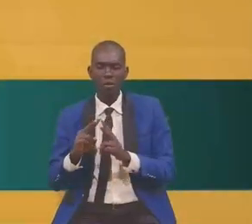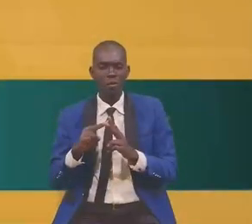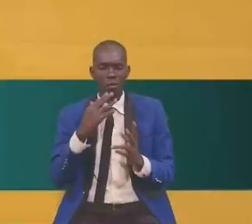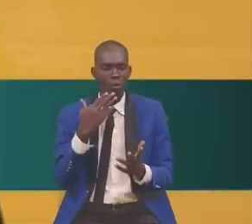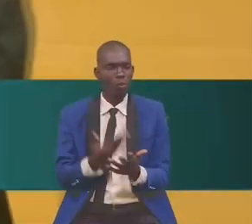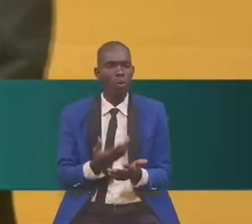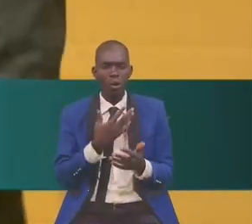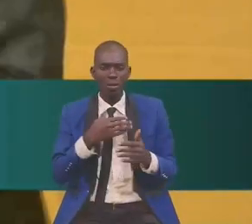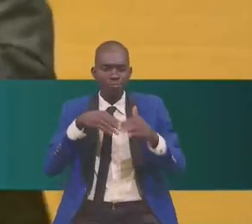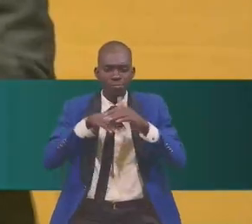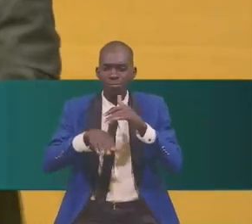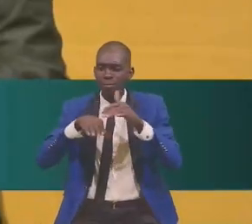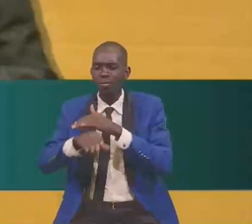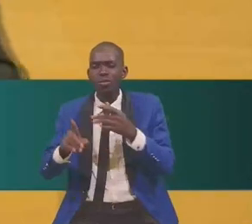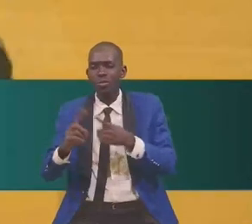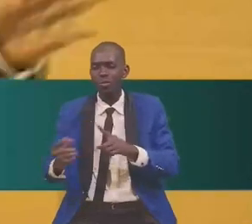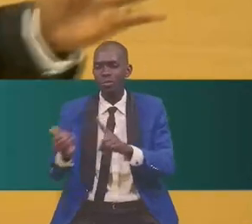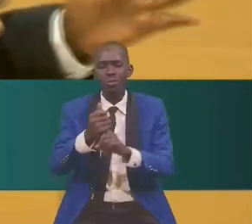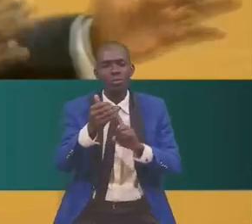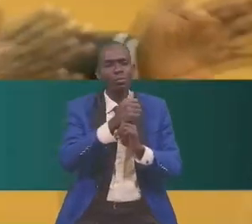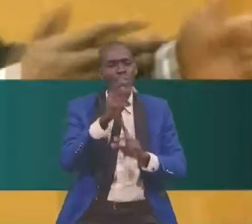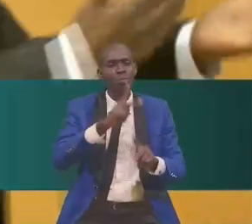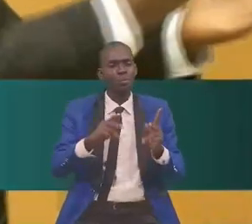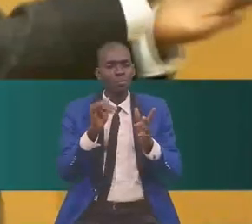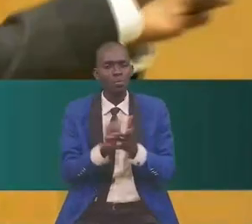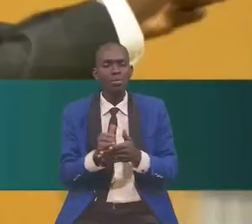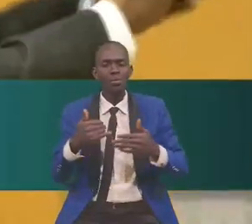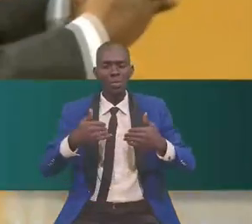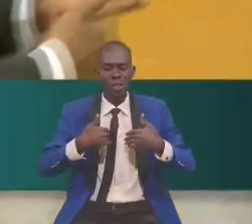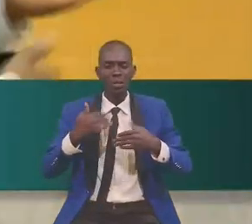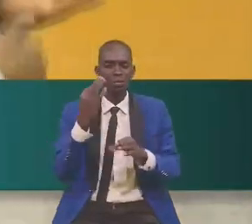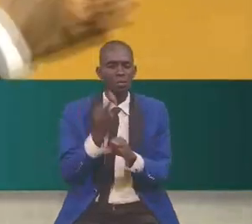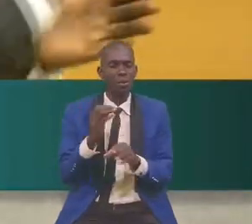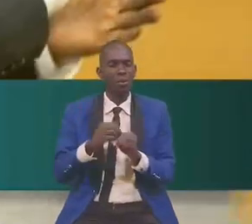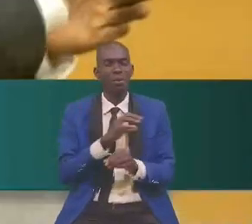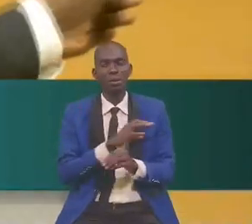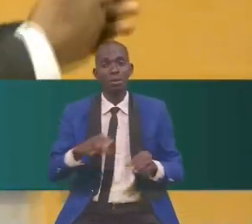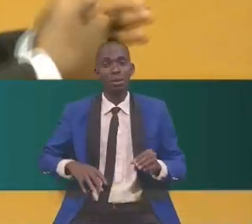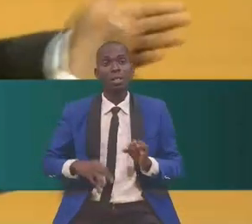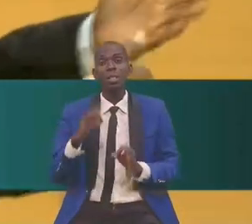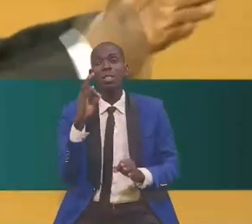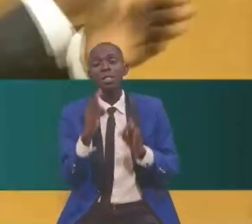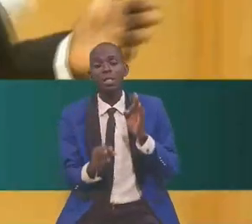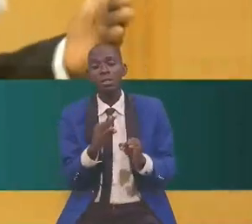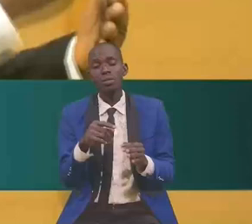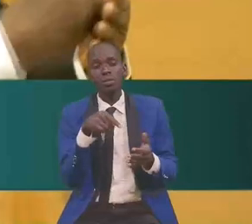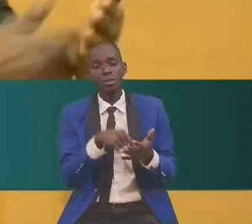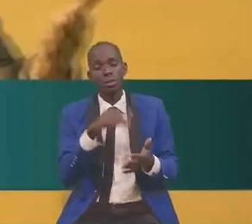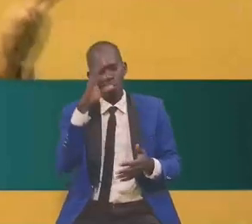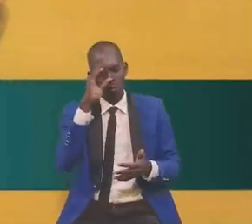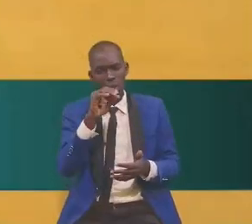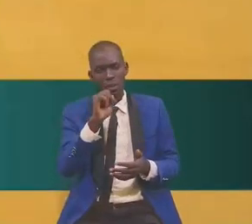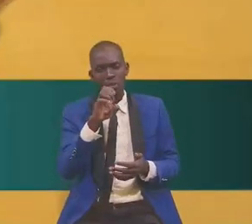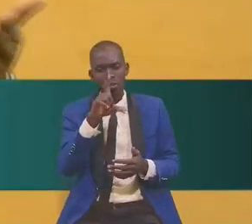avaient la foi en Christ, s'il a mis des stratégies en place, et il avait les adresses de ces gens-là dans sa main, et il